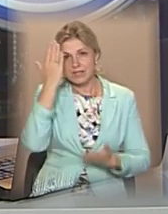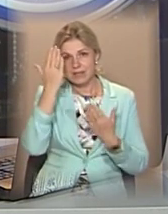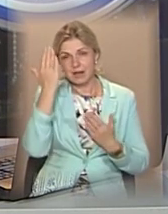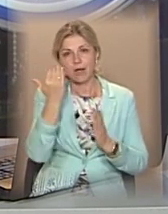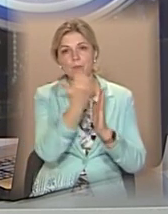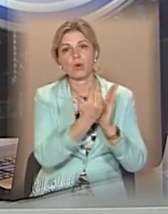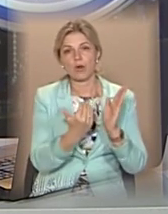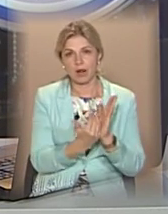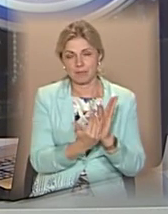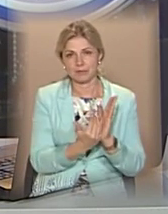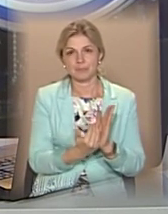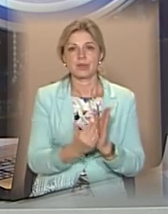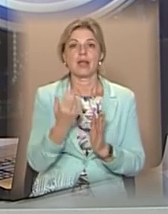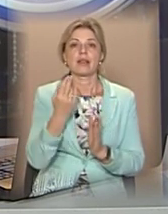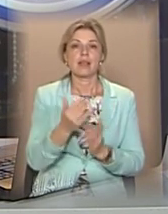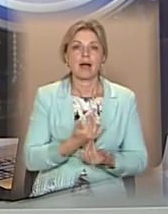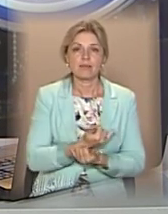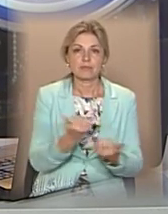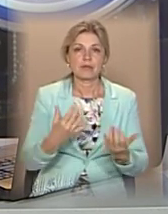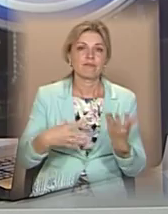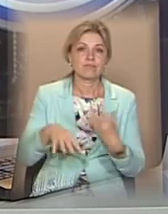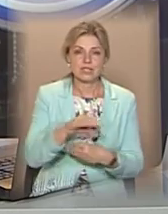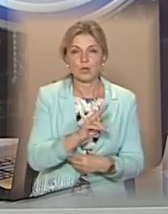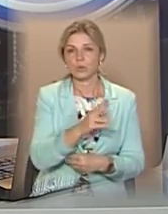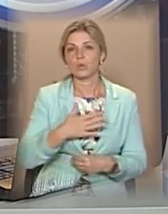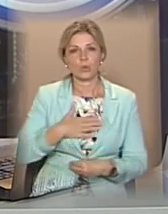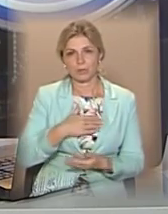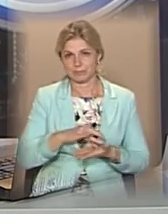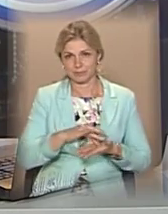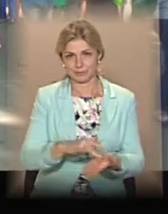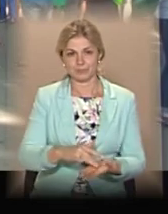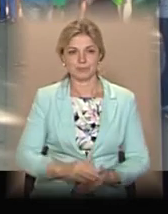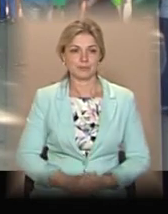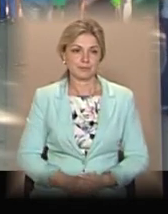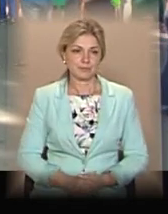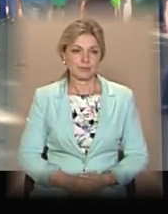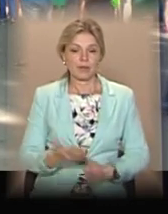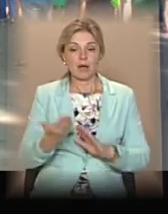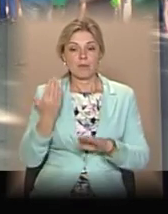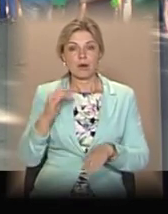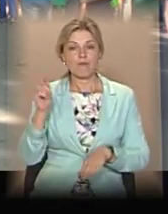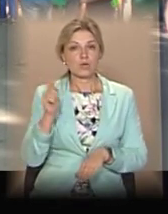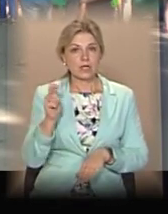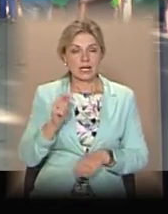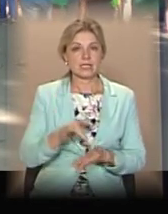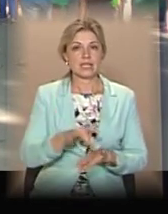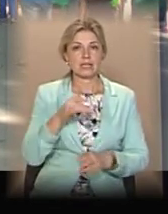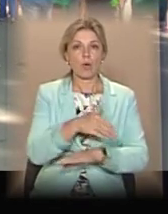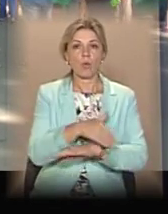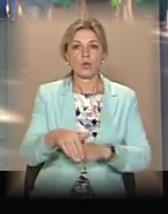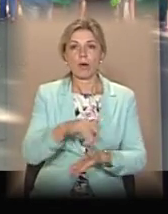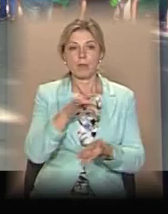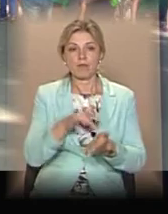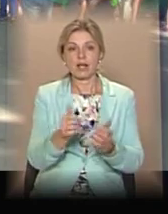розважально-пізнавальними заходами для всіх, хто любить подорожувати. Минулої неділі центральна вулиця міста